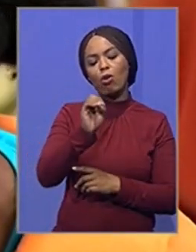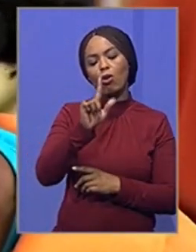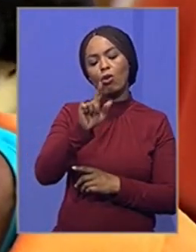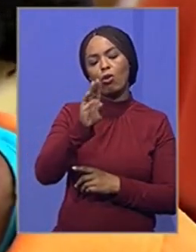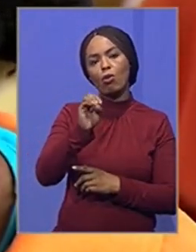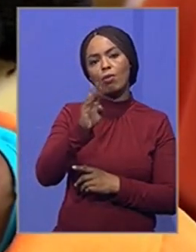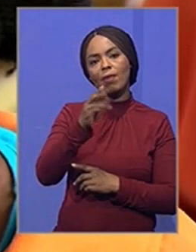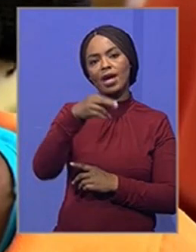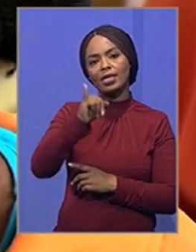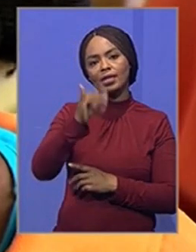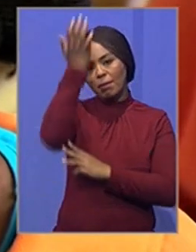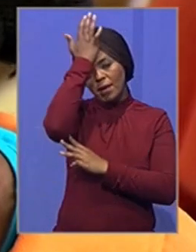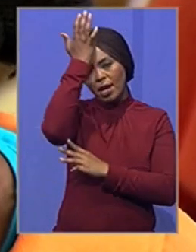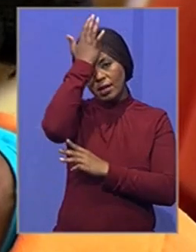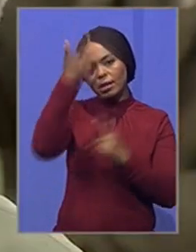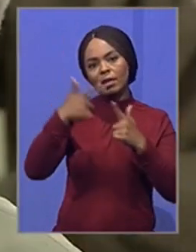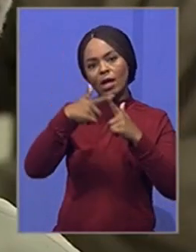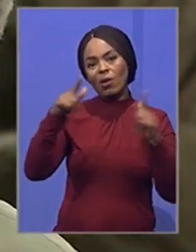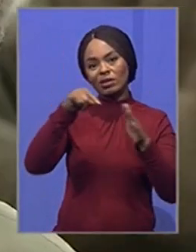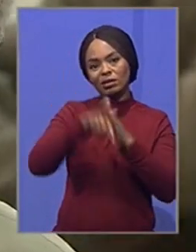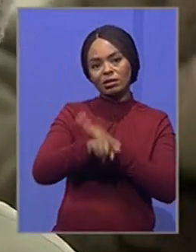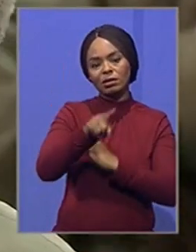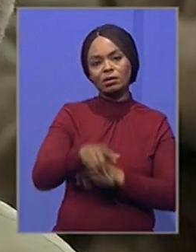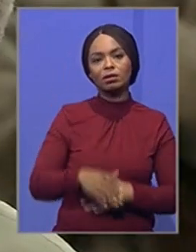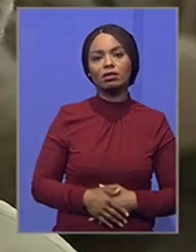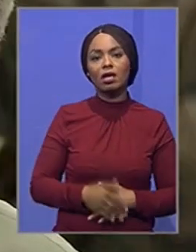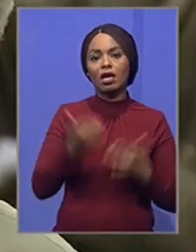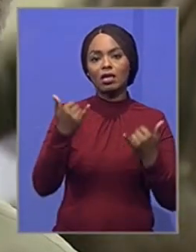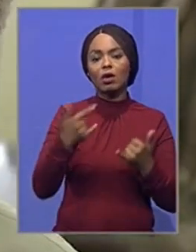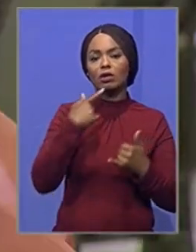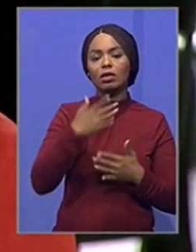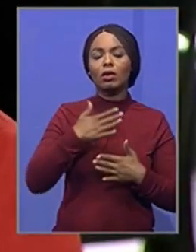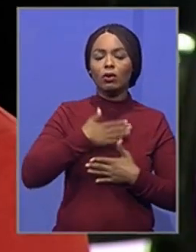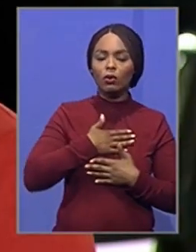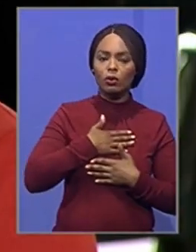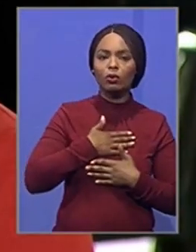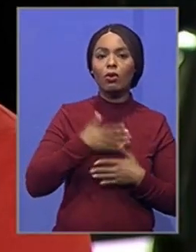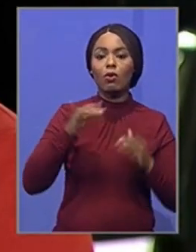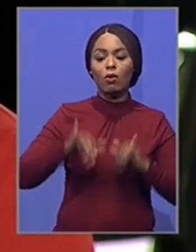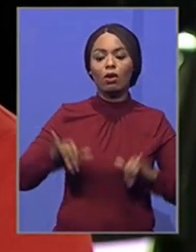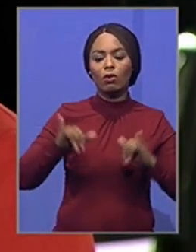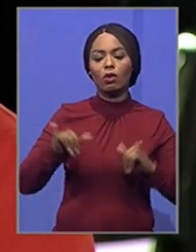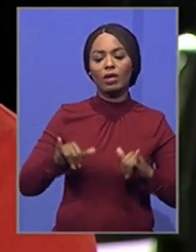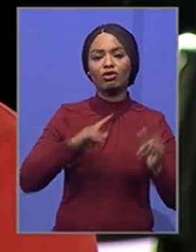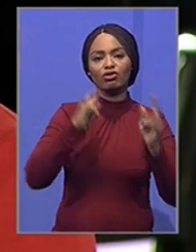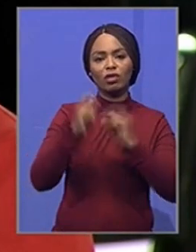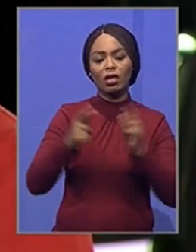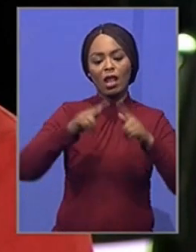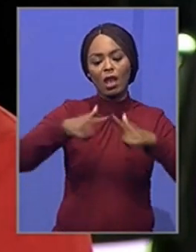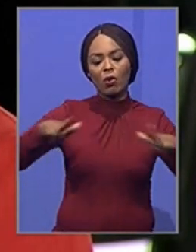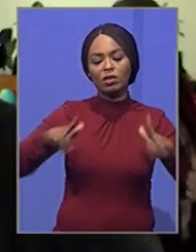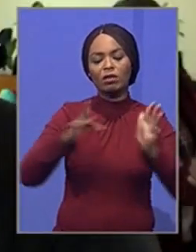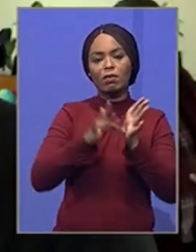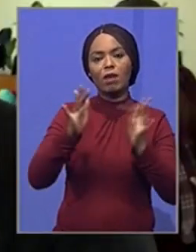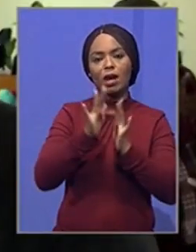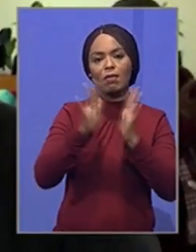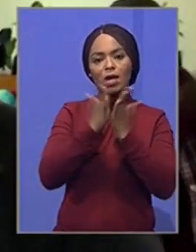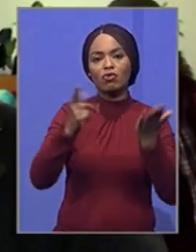kgato ye ka ga sehlopha tšhomo seo se kgethile go fetola Bibele go Khilobedu se letetse go ruma ka mošomo wa sona mo nako yeo sa fetšego pelo. Ra re mmušo